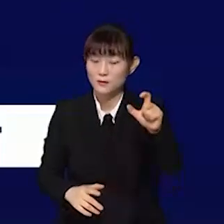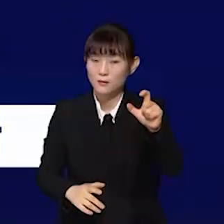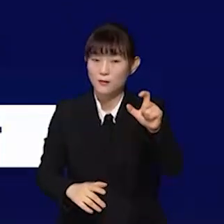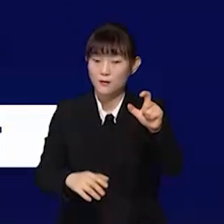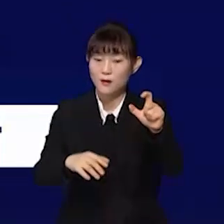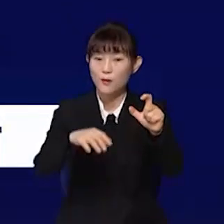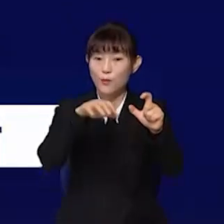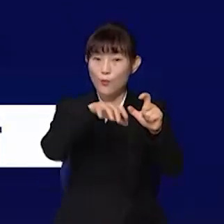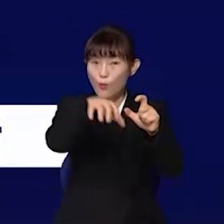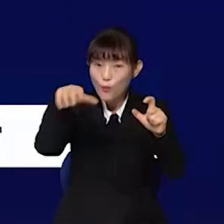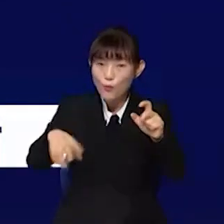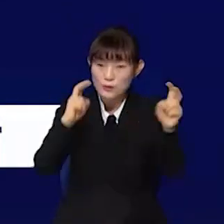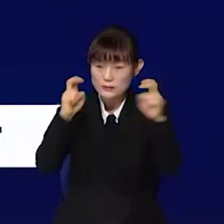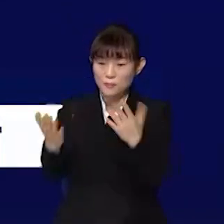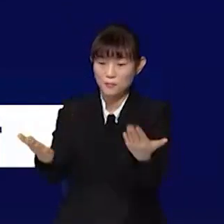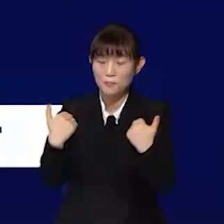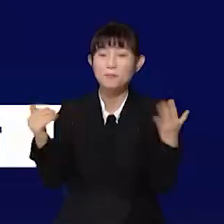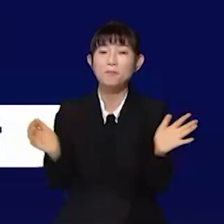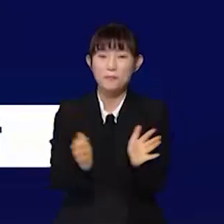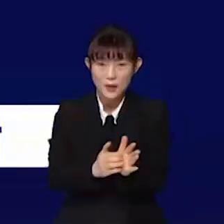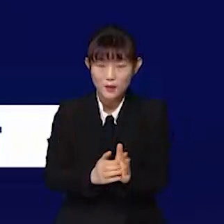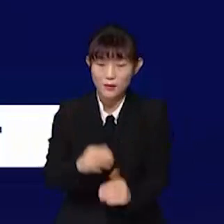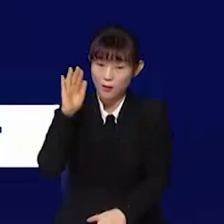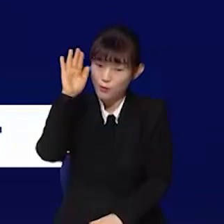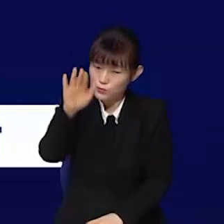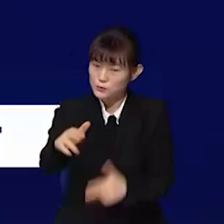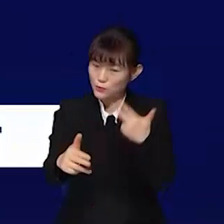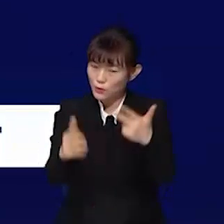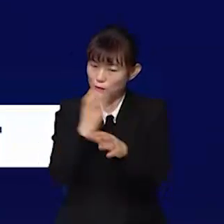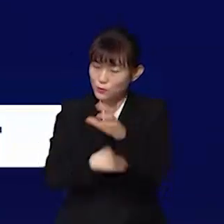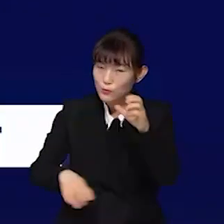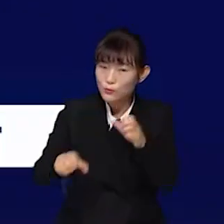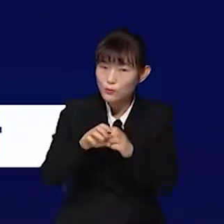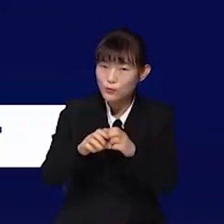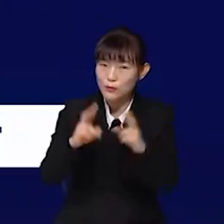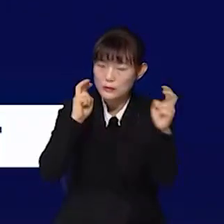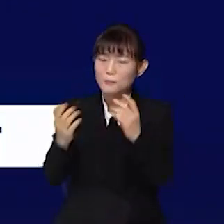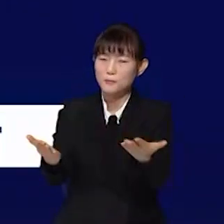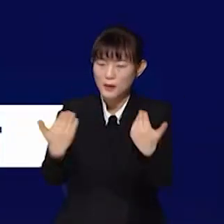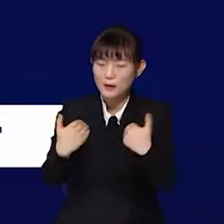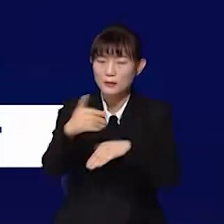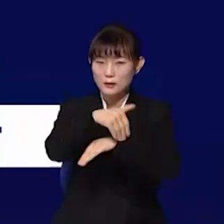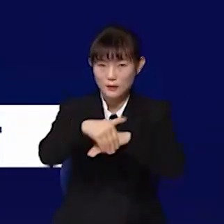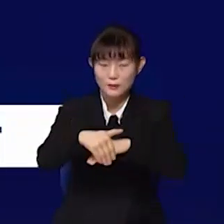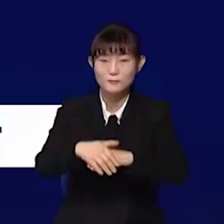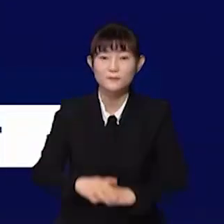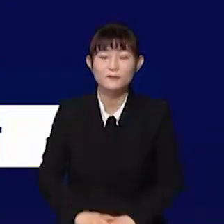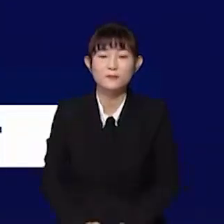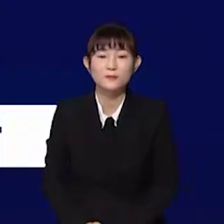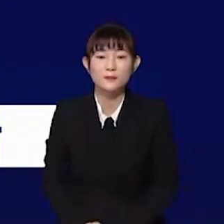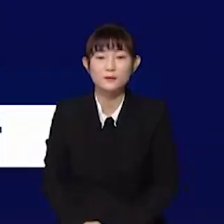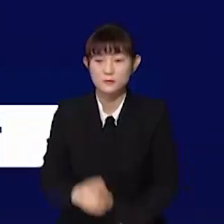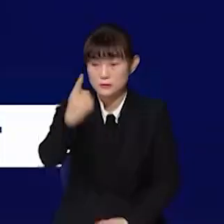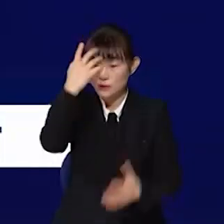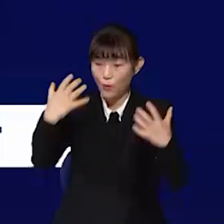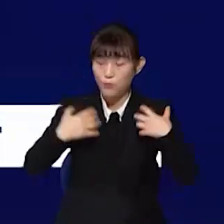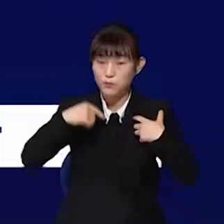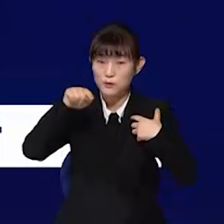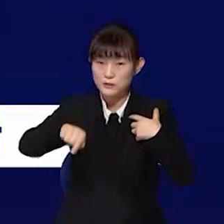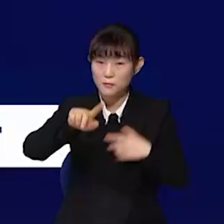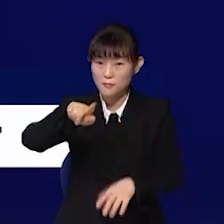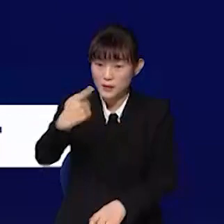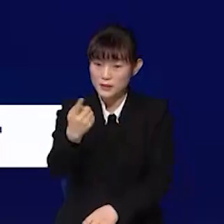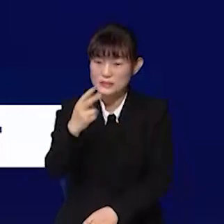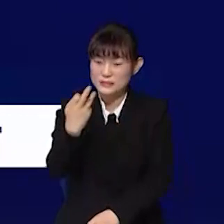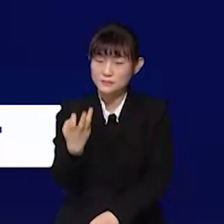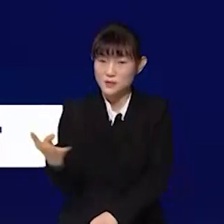드론 기업들이 유치되어 있거든요. 그리고 앞으로도 한 7개 정도 더 들어올 계획이고 그런데 정부에서 113억을